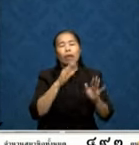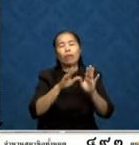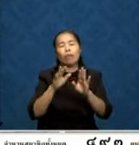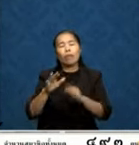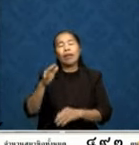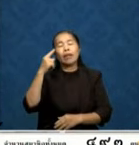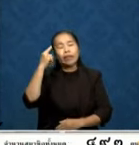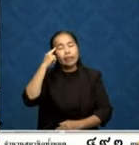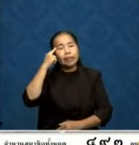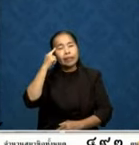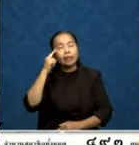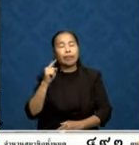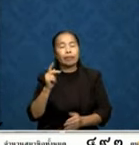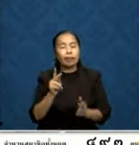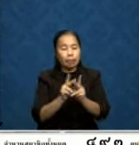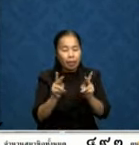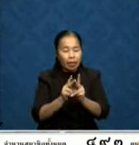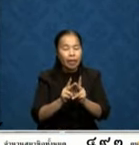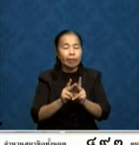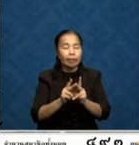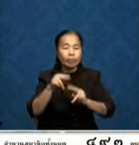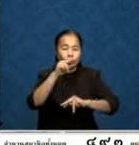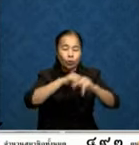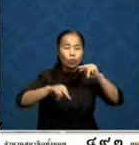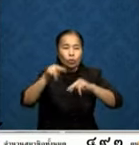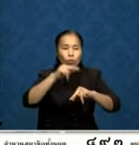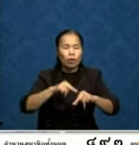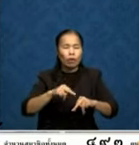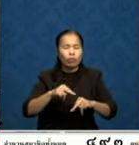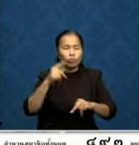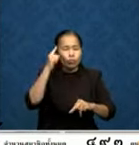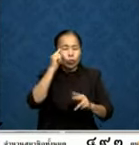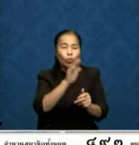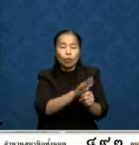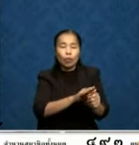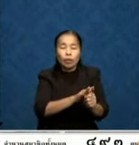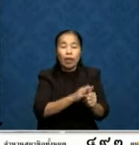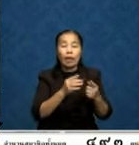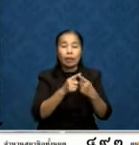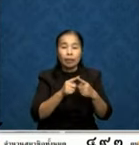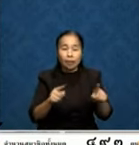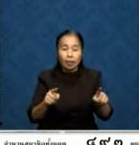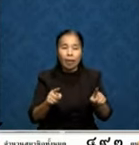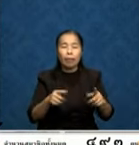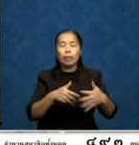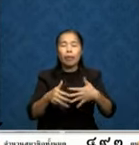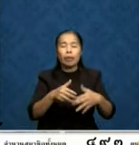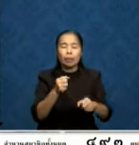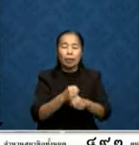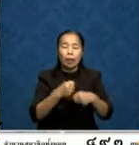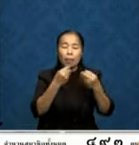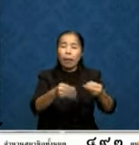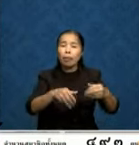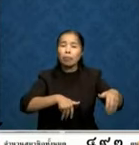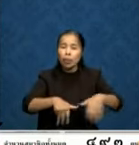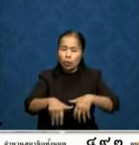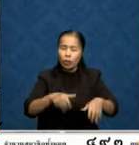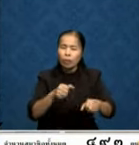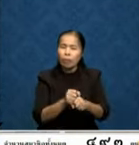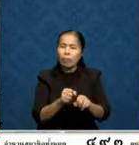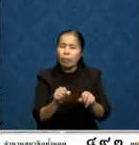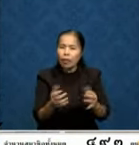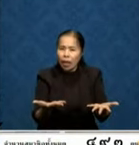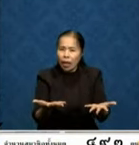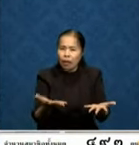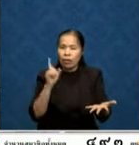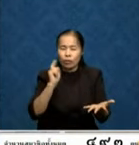คณะกรรมการกำกับกิจการพลังงานนะครับเห็นใจครับแต่จะทำอย่างไรล่ะเพื่อพี่น้องประชาชนจะได้ใ